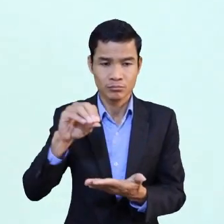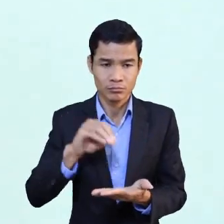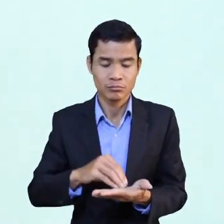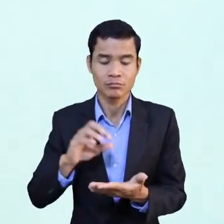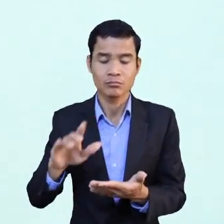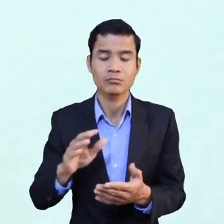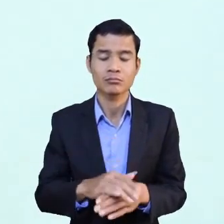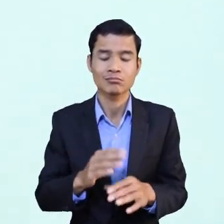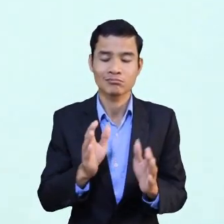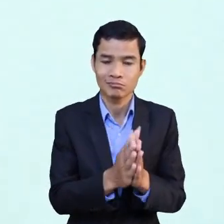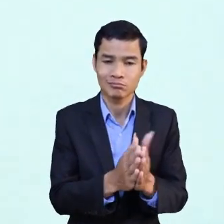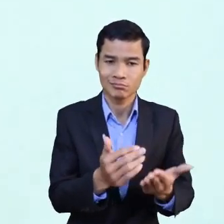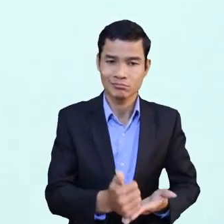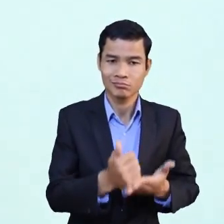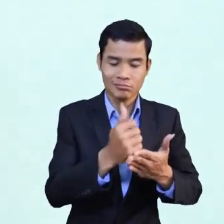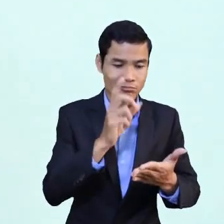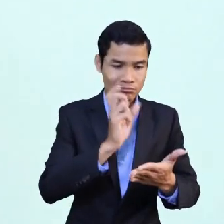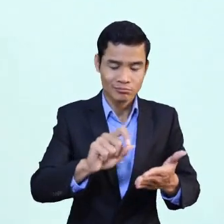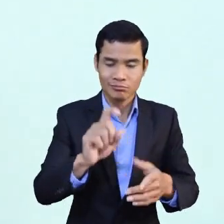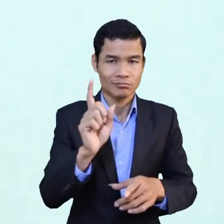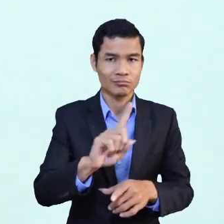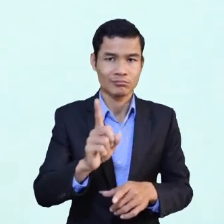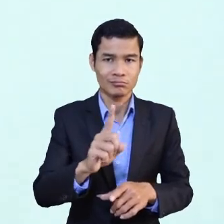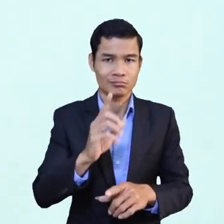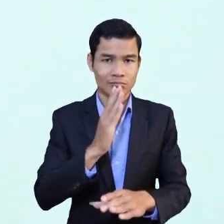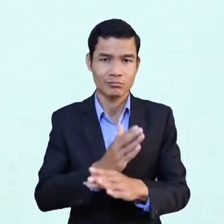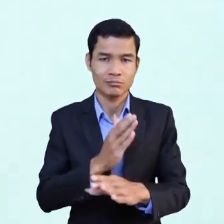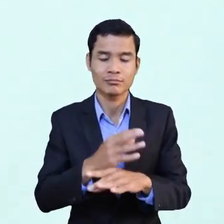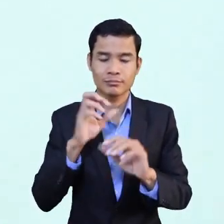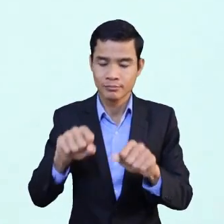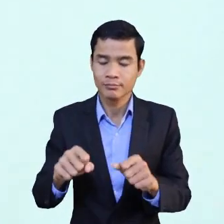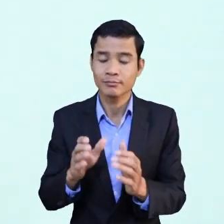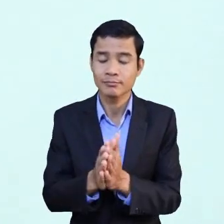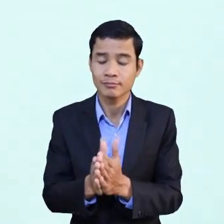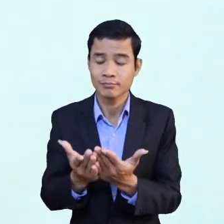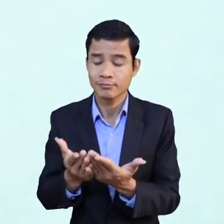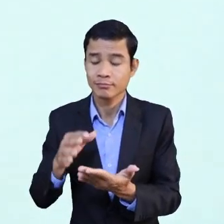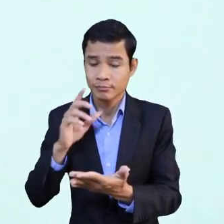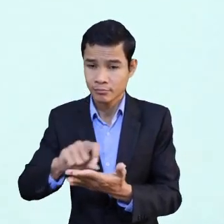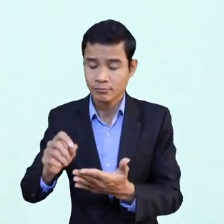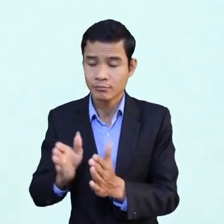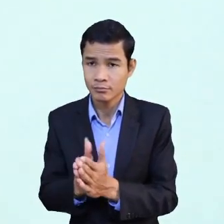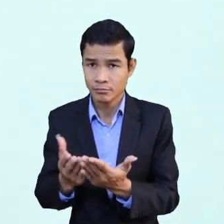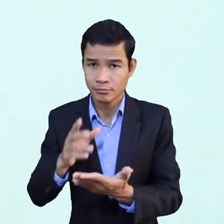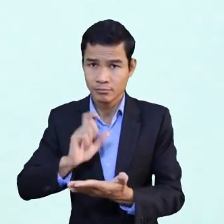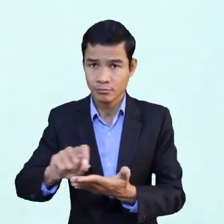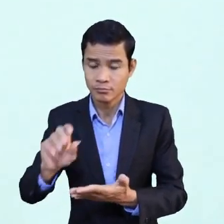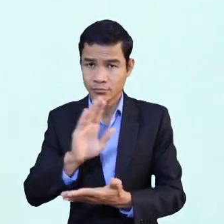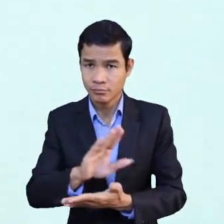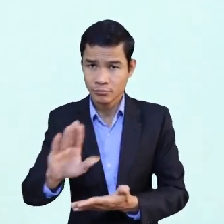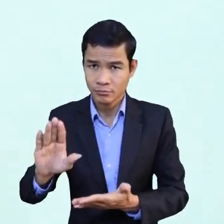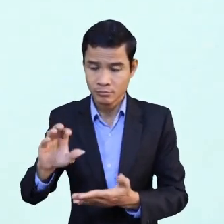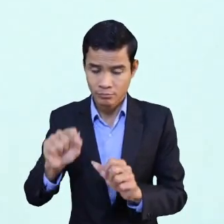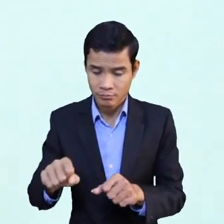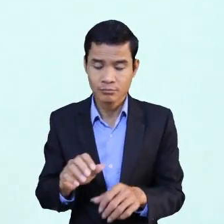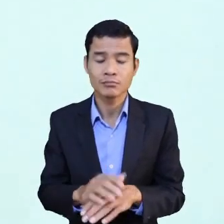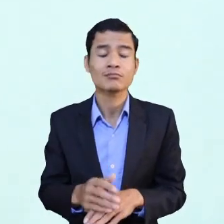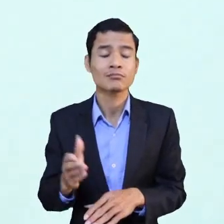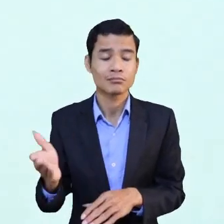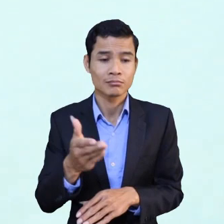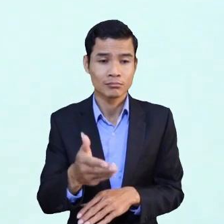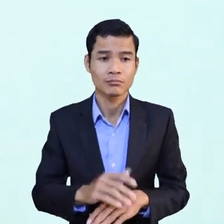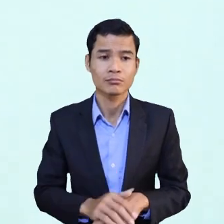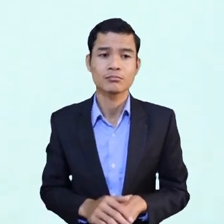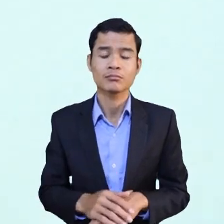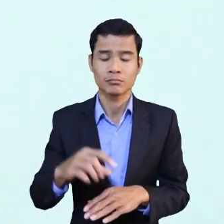ភៅសរសេររបស់កូនឡើងចាកូនសរសេរជួរដេកកូនមើលមកអ្នកគ្រូសរសេរបង្ហាញកូន